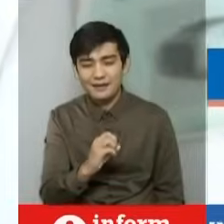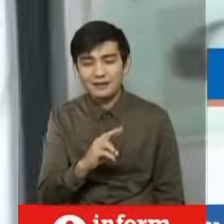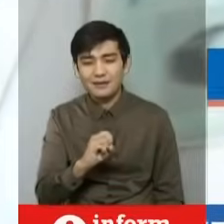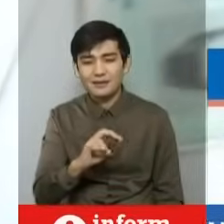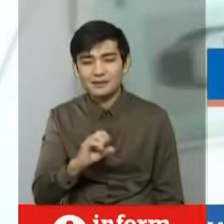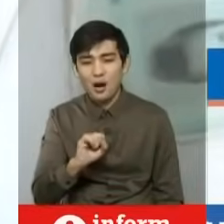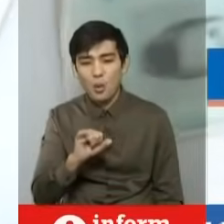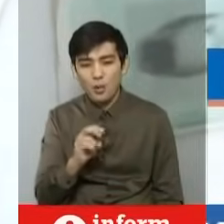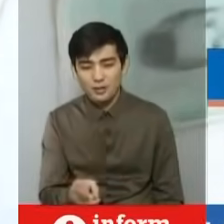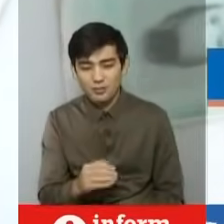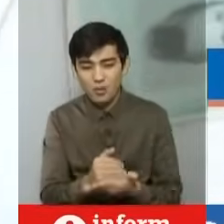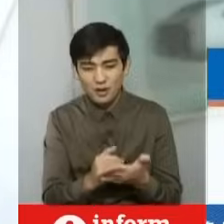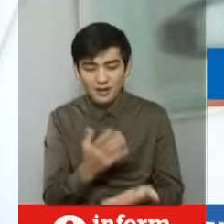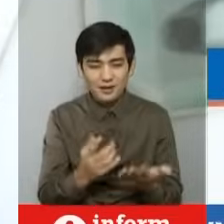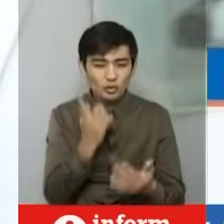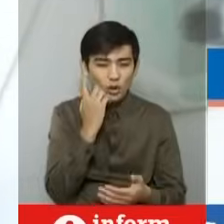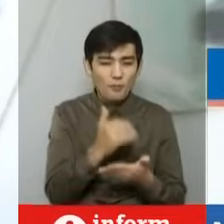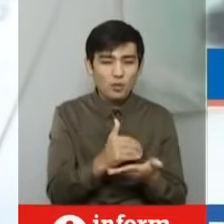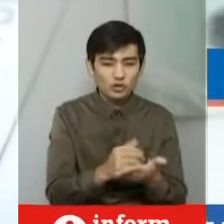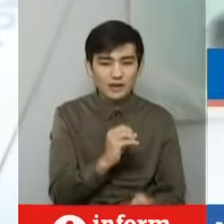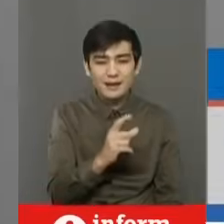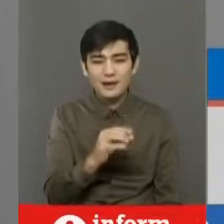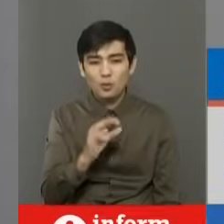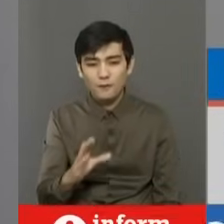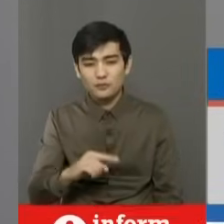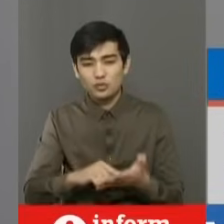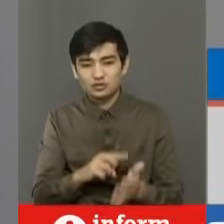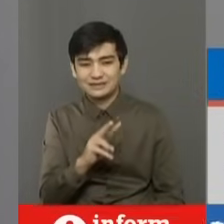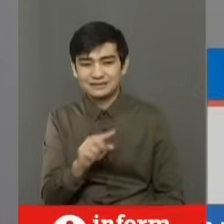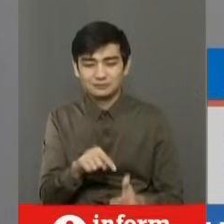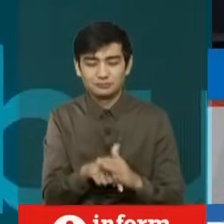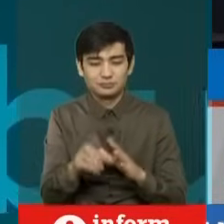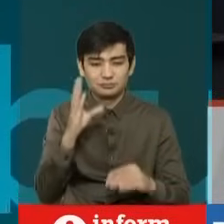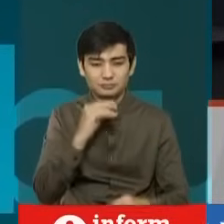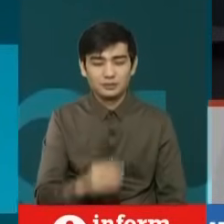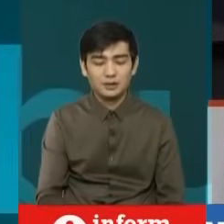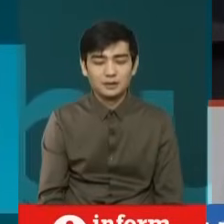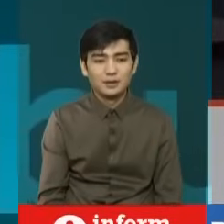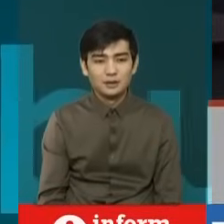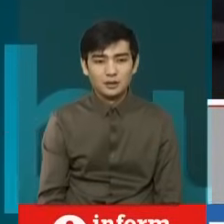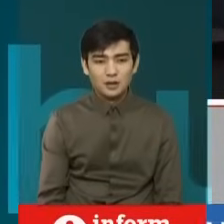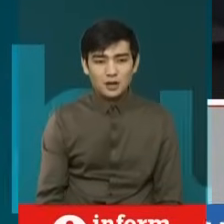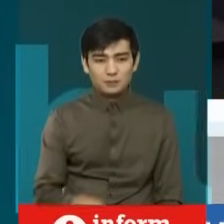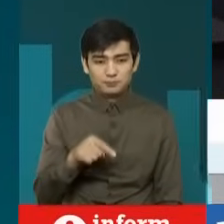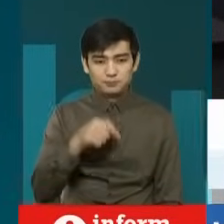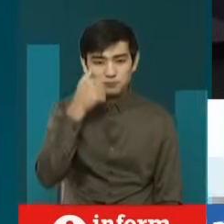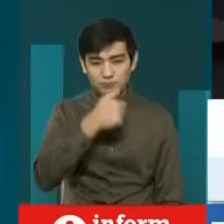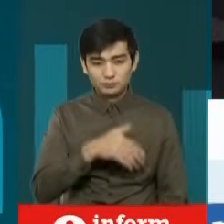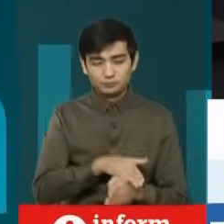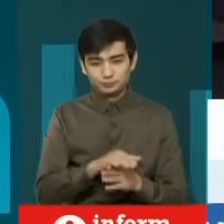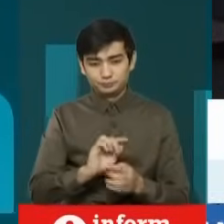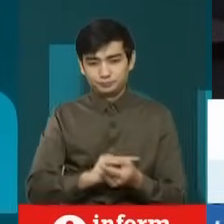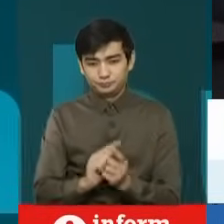портале а также в мобильном приложении egov.kz в этом году мы полностью исключили